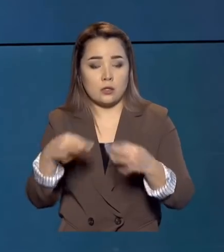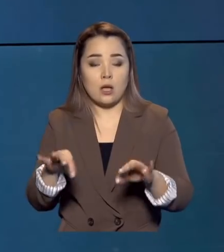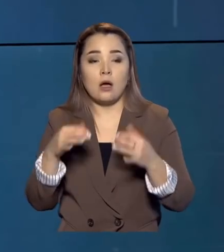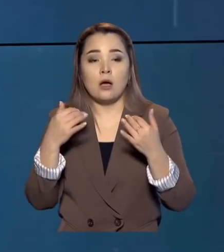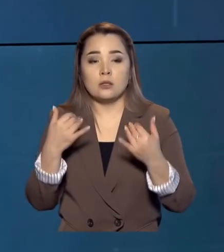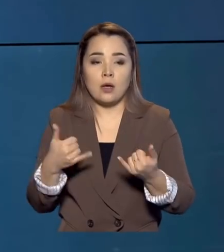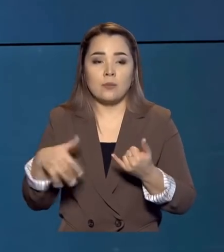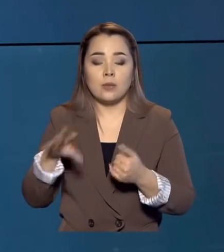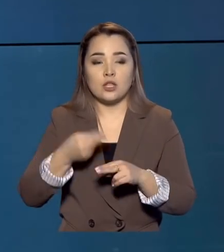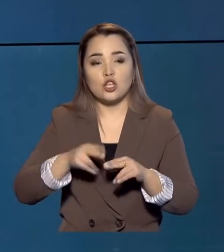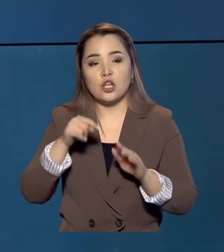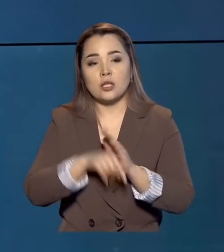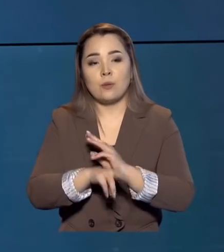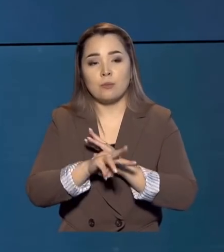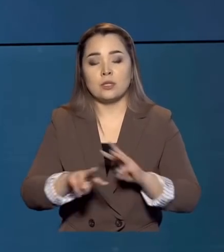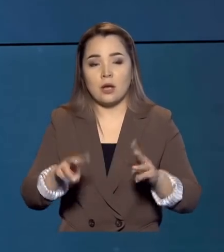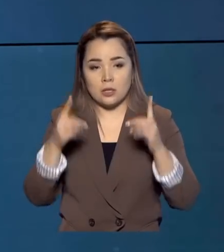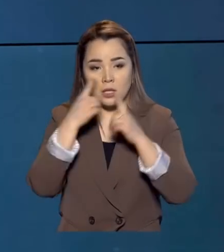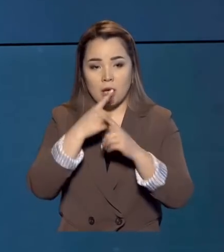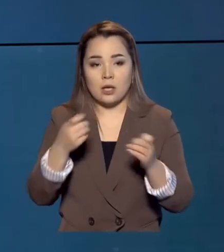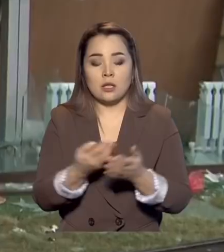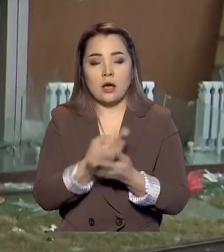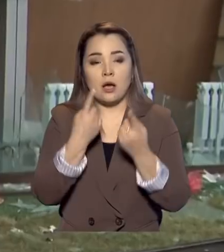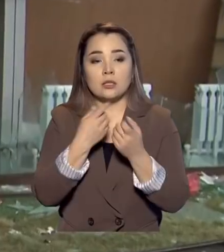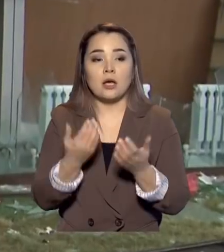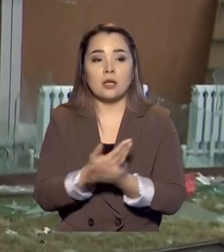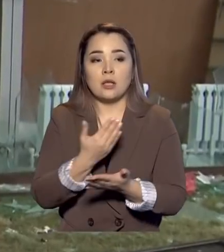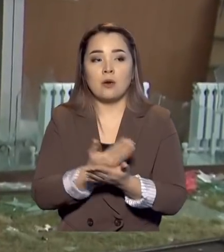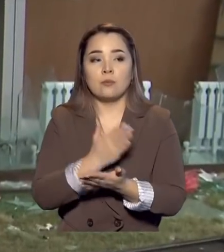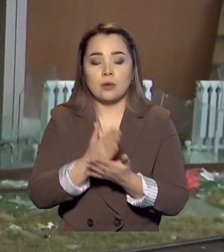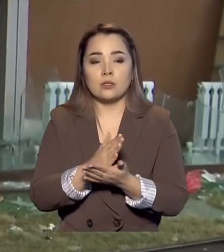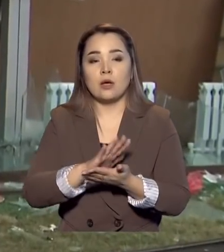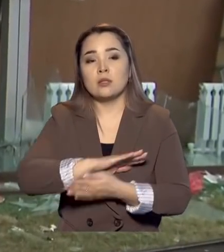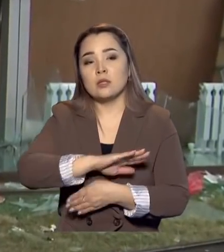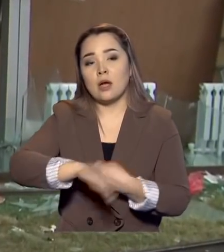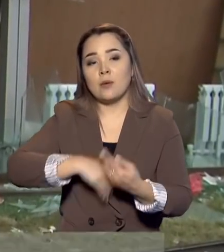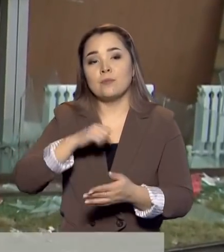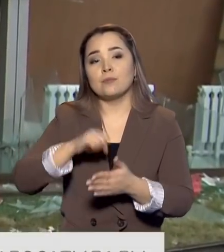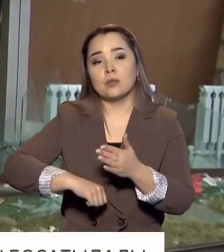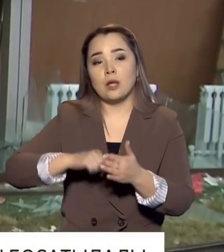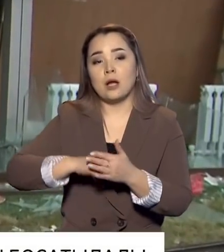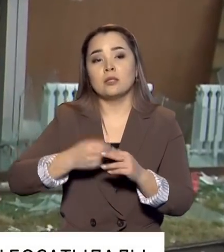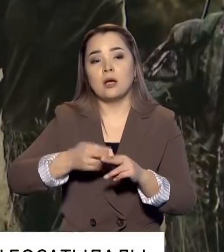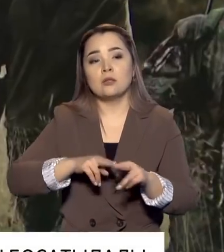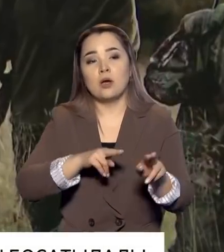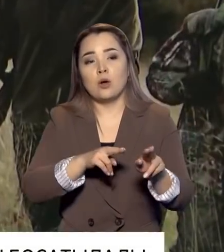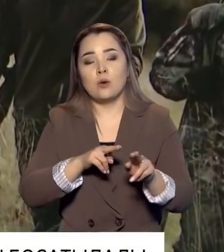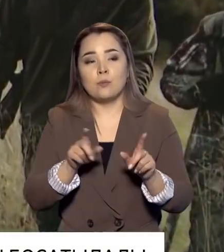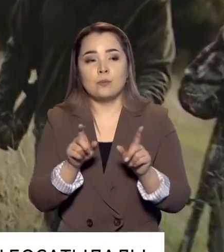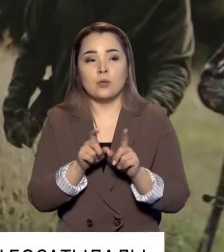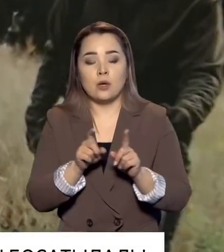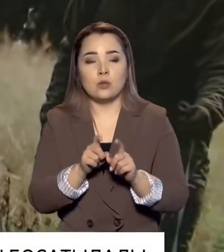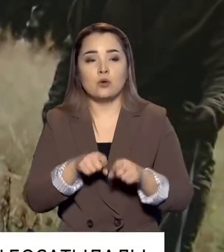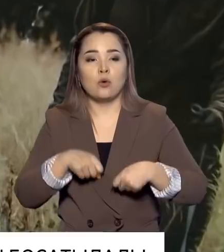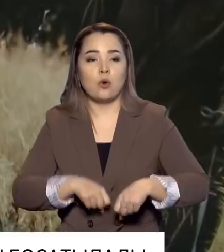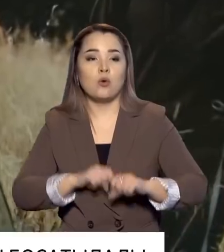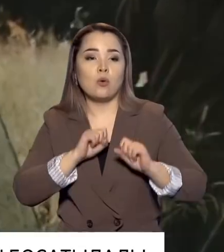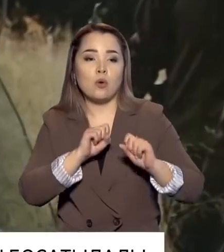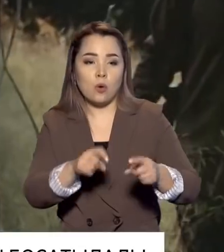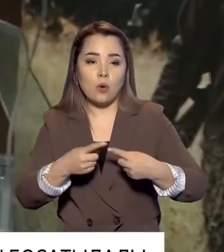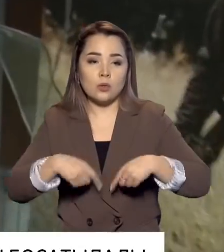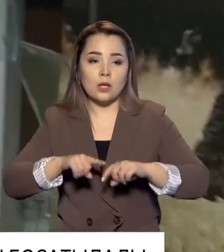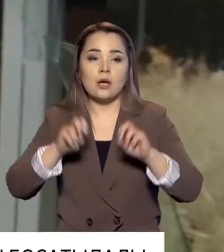істер министрлігі халыққа үндеу жариялады. Ақпаратқа сәйкес елдегі жаппай тәртіпсіздіктер кезінде қару-жарақ дүкендерінен құқық қорғау және